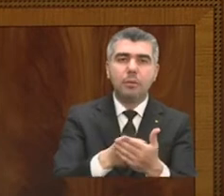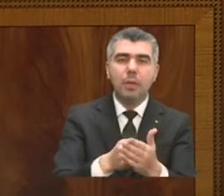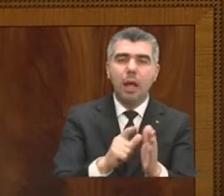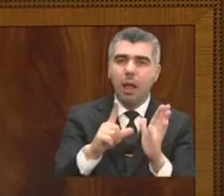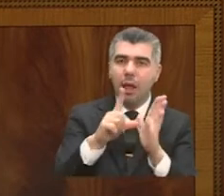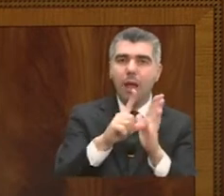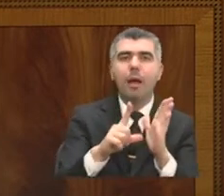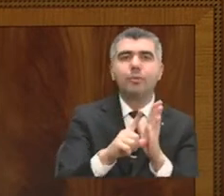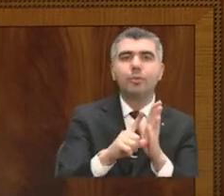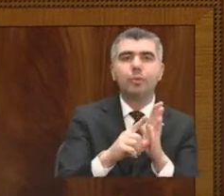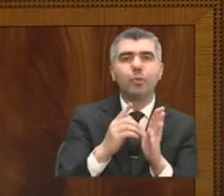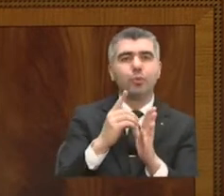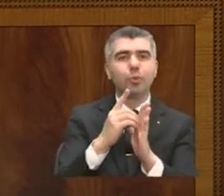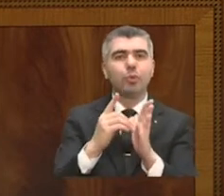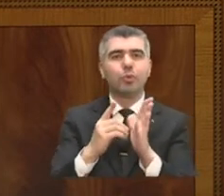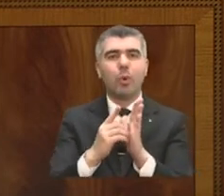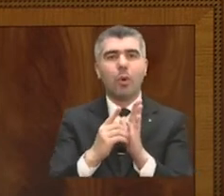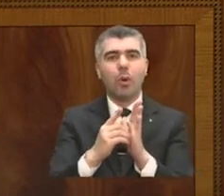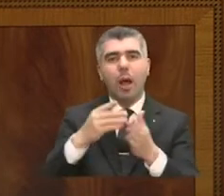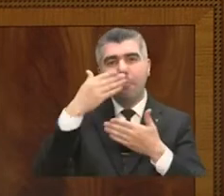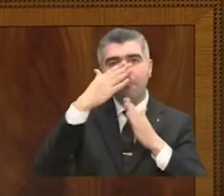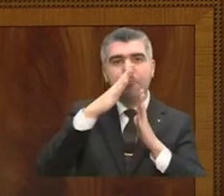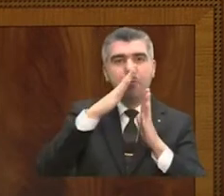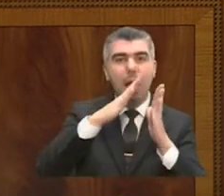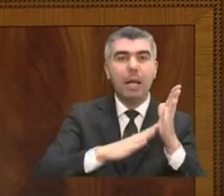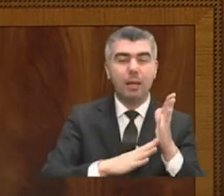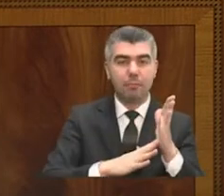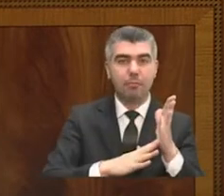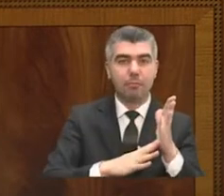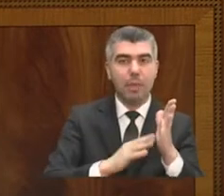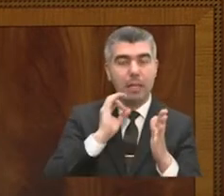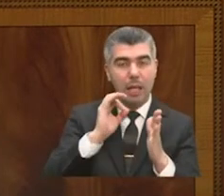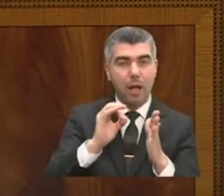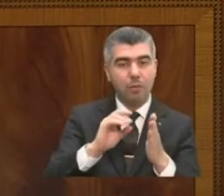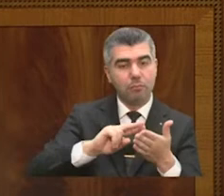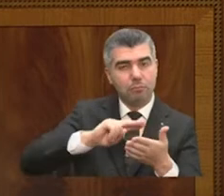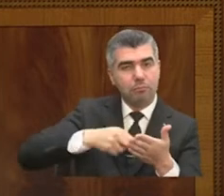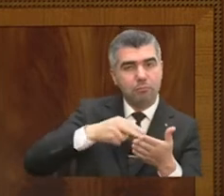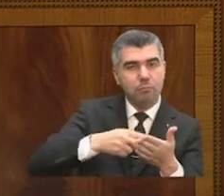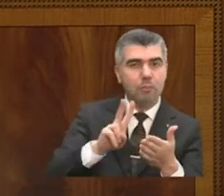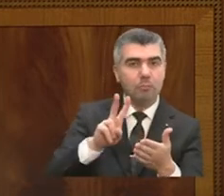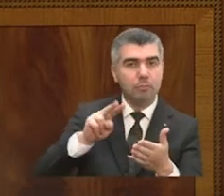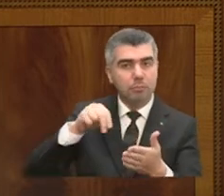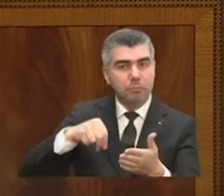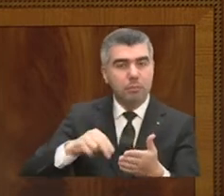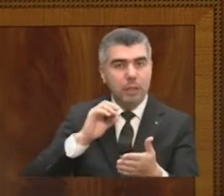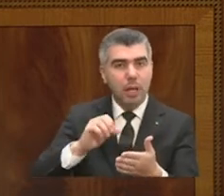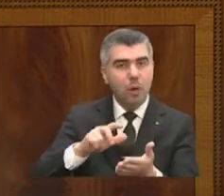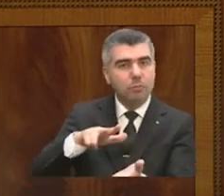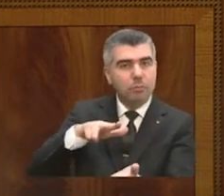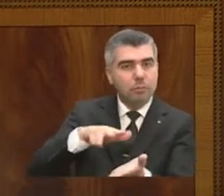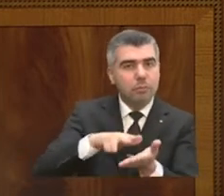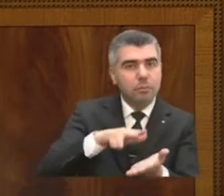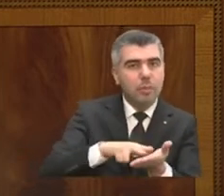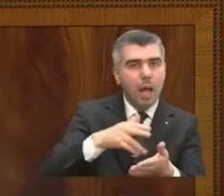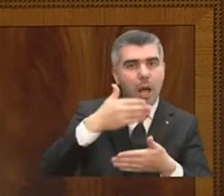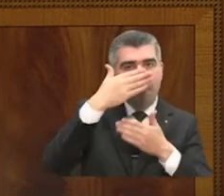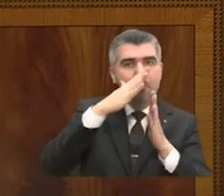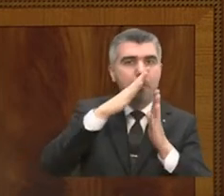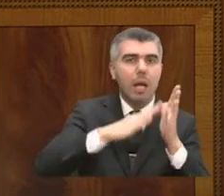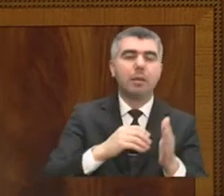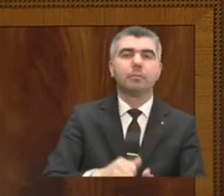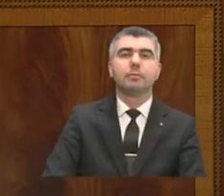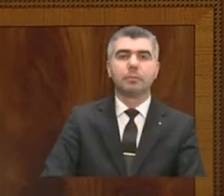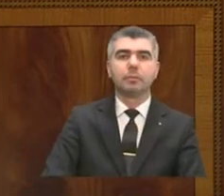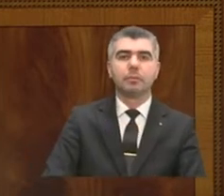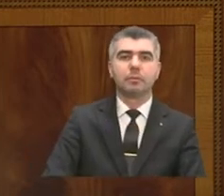système judiciaire et les décisions qui sont prises par notre système judiciaire, décision